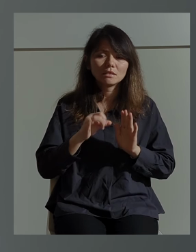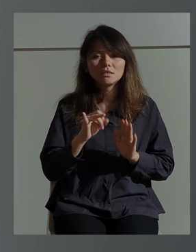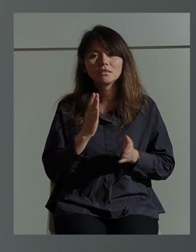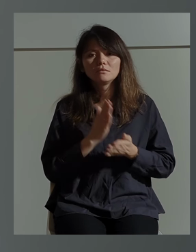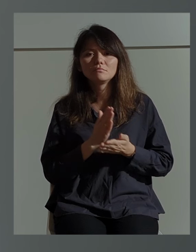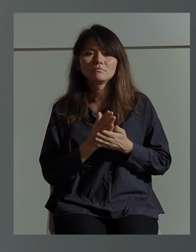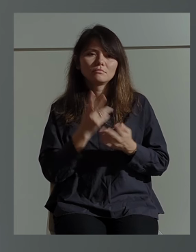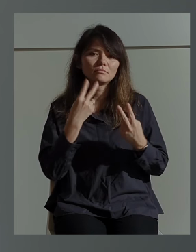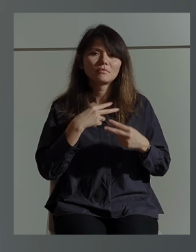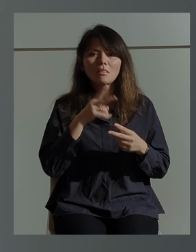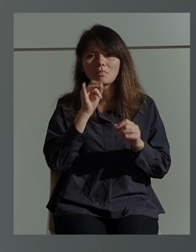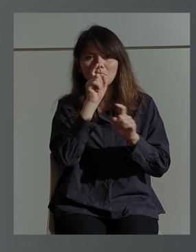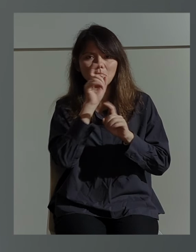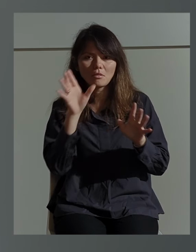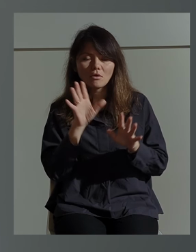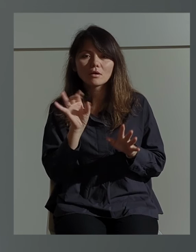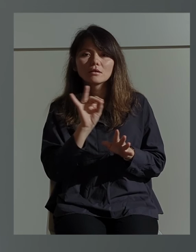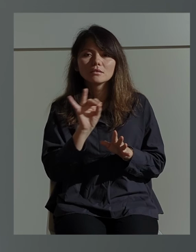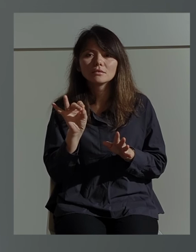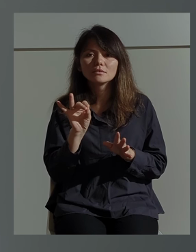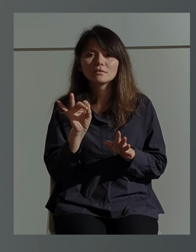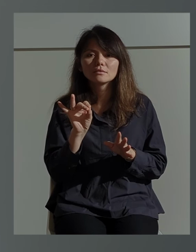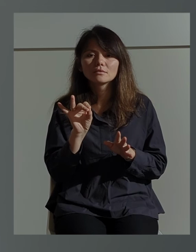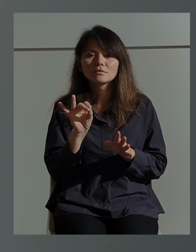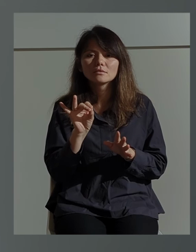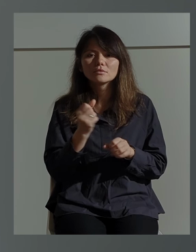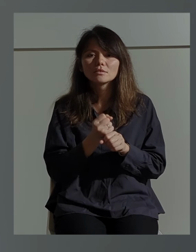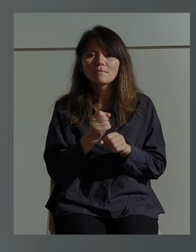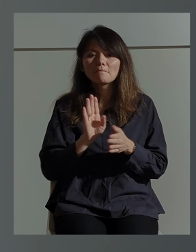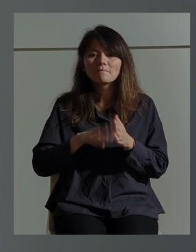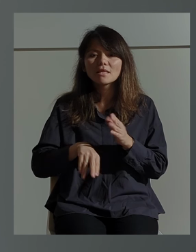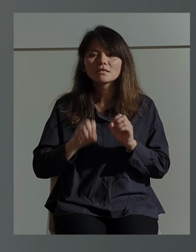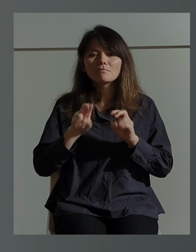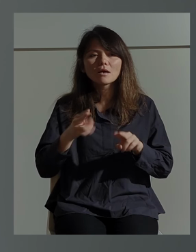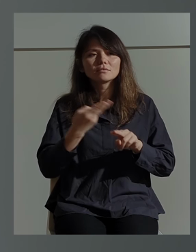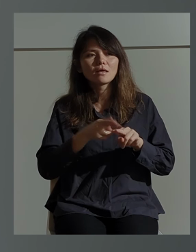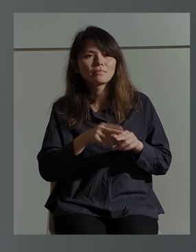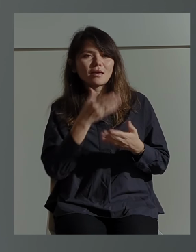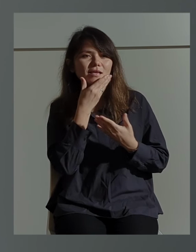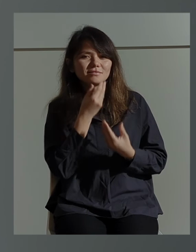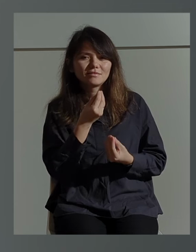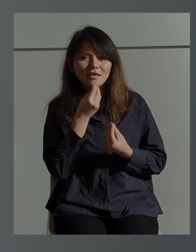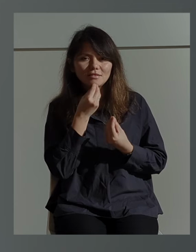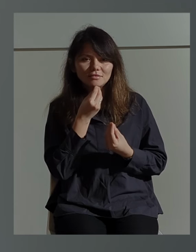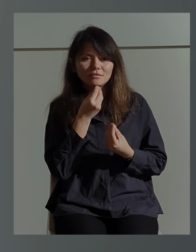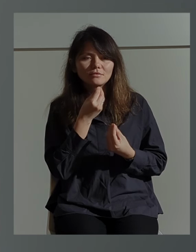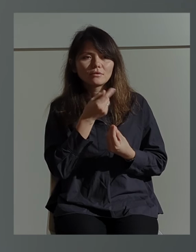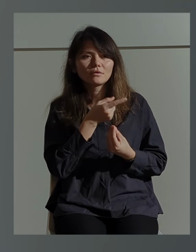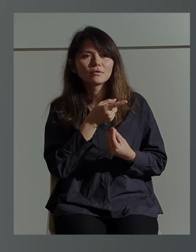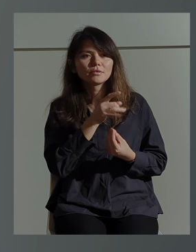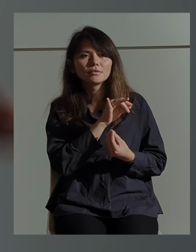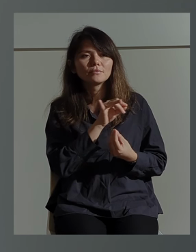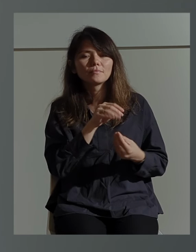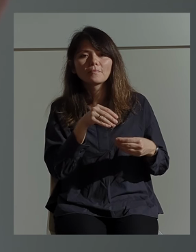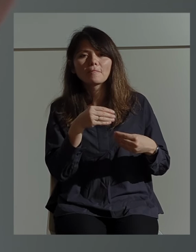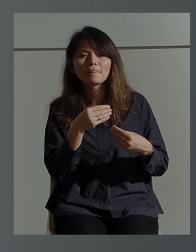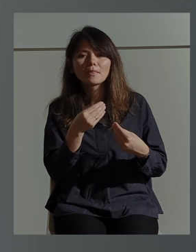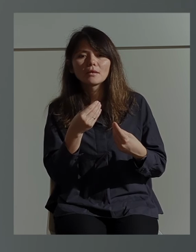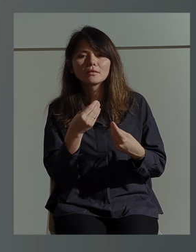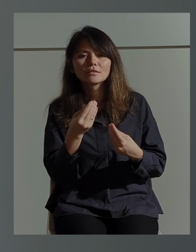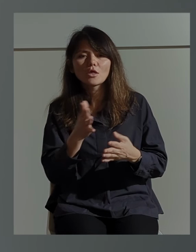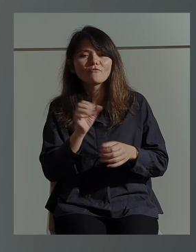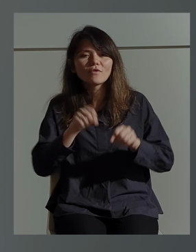гешефт и в общем-то сделать его абсолютно безопасным поскольку эстетика она лишает вас возможности действия да Когда вы